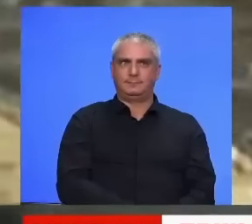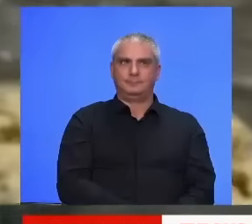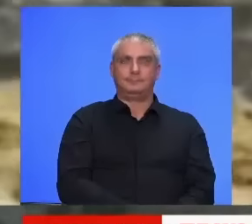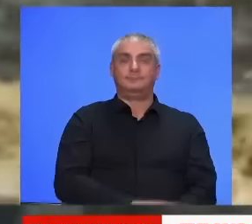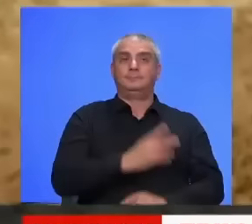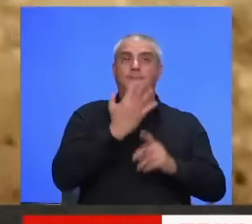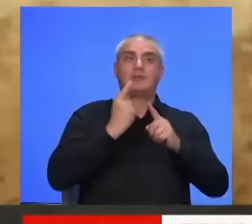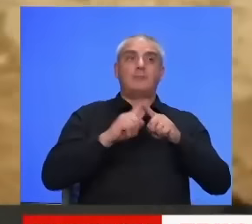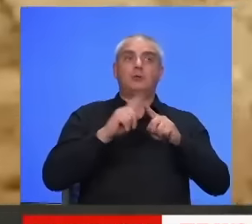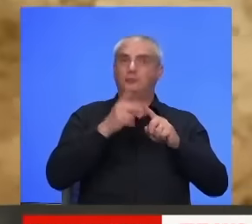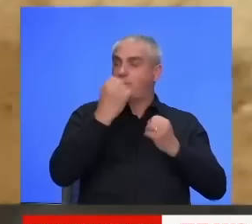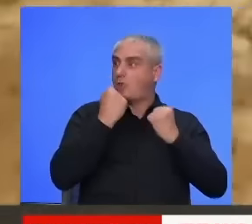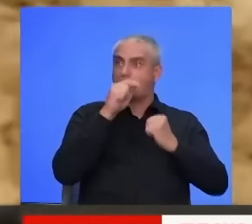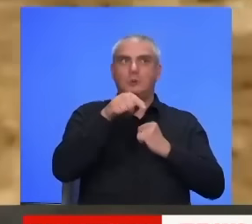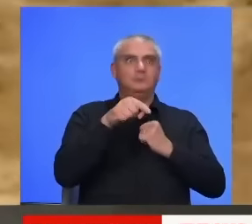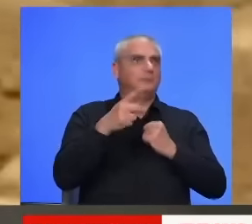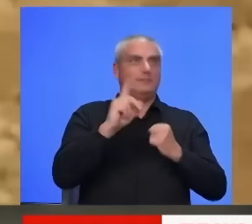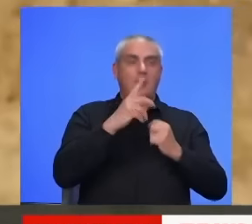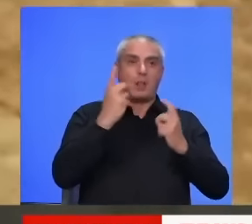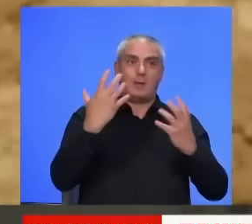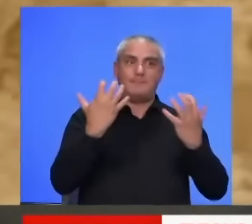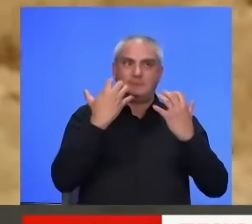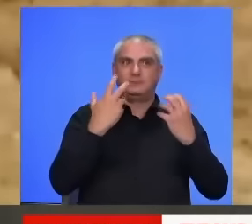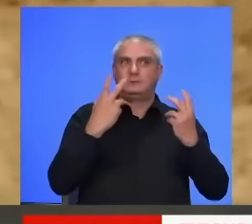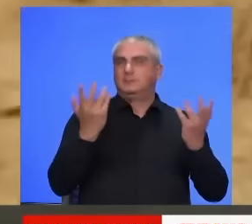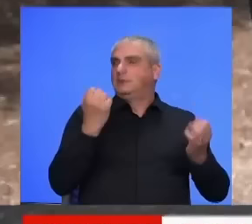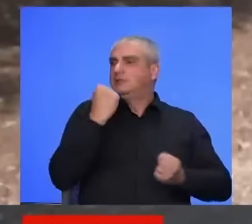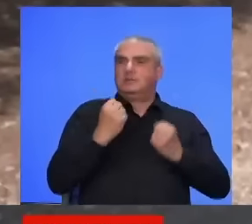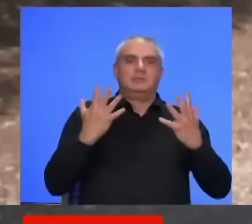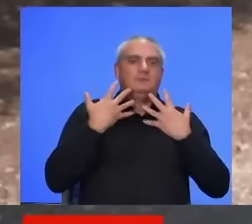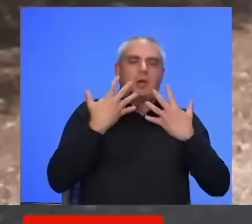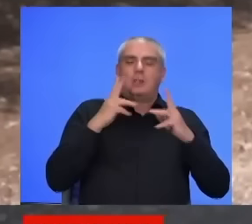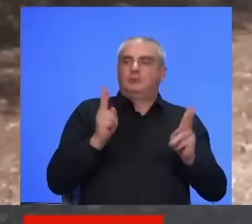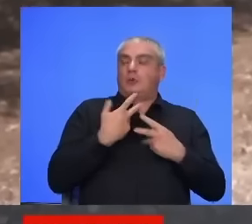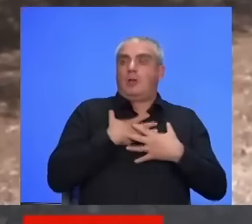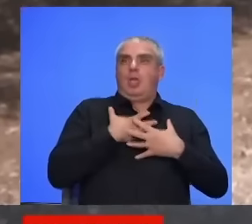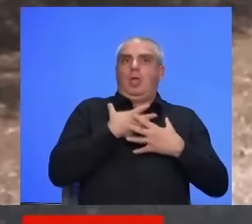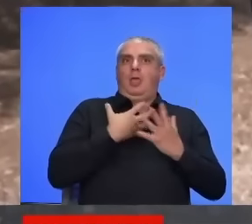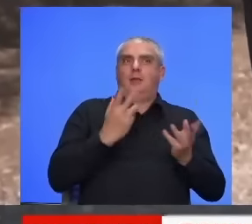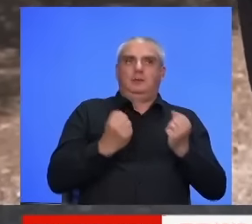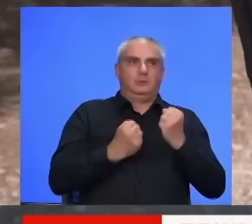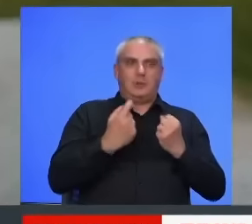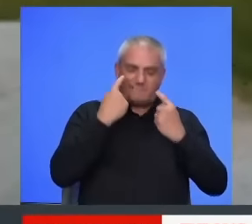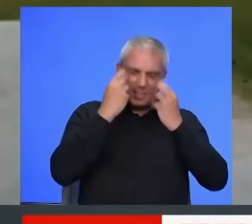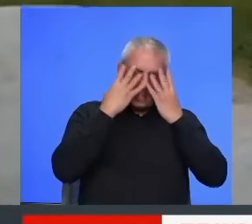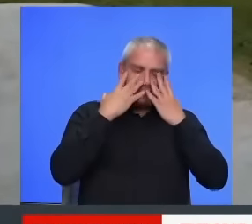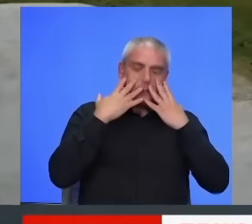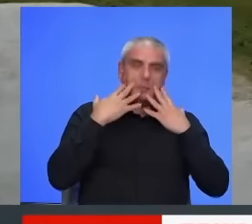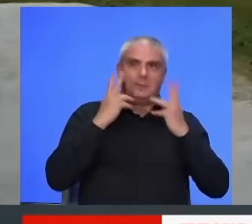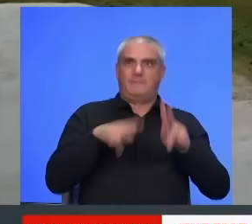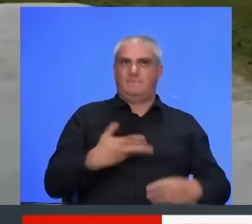במשך חודשים היית נוסע פה, אם לא היית שם מזגן, אז פשוט היית מתקשה לנשום, והעיניים שלך היו דומעות.